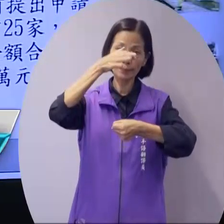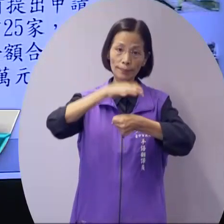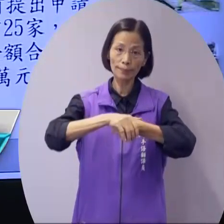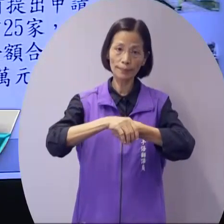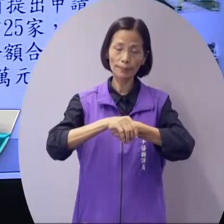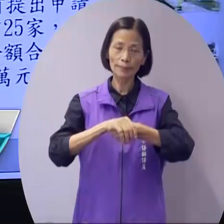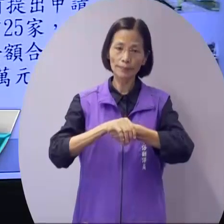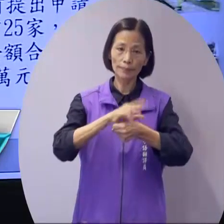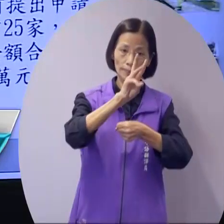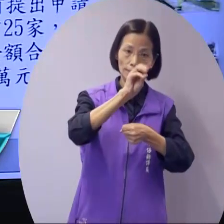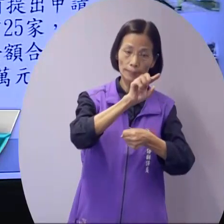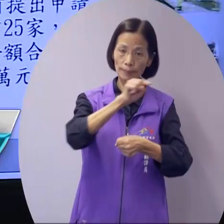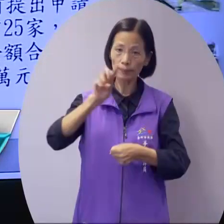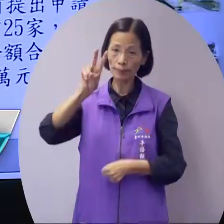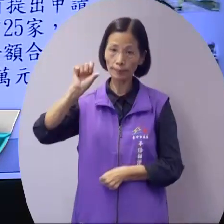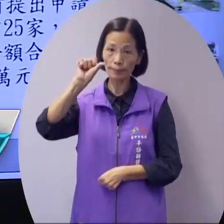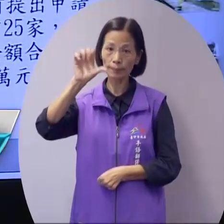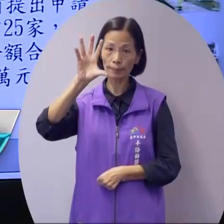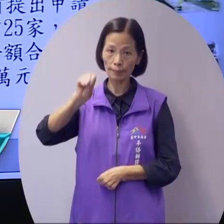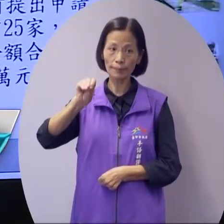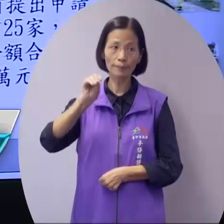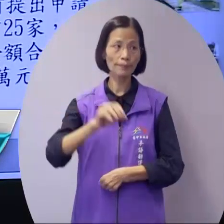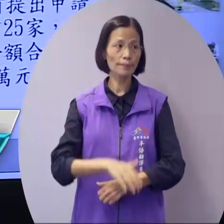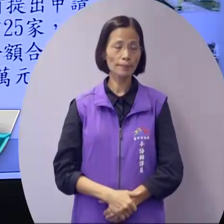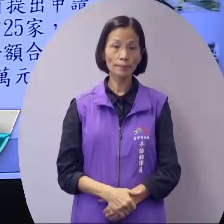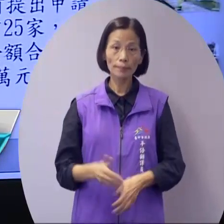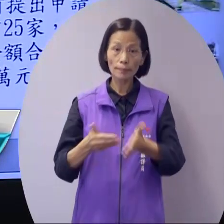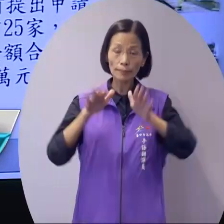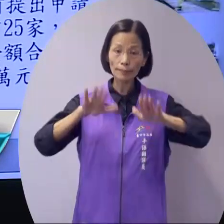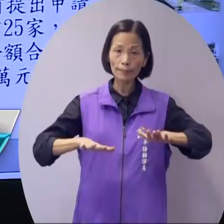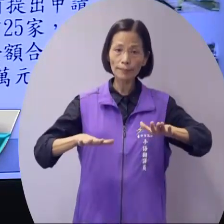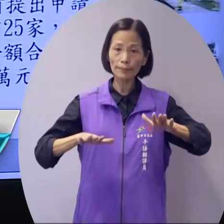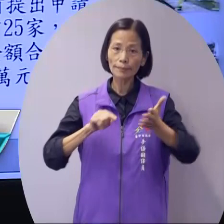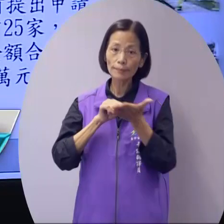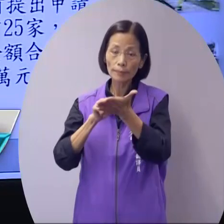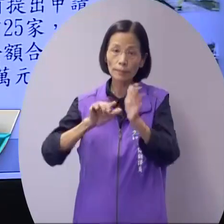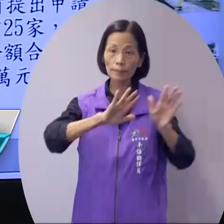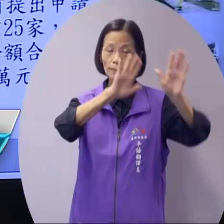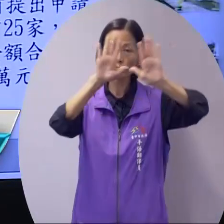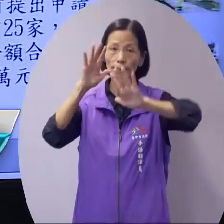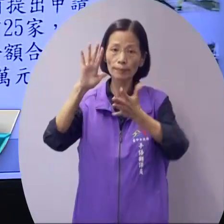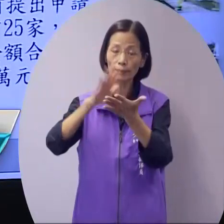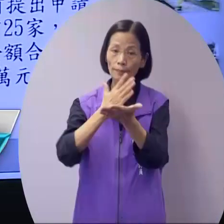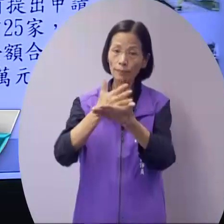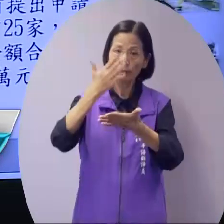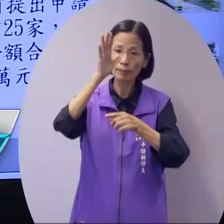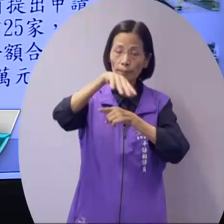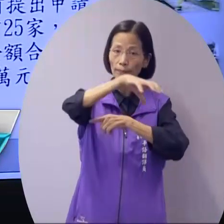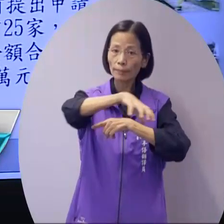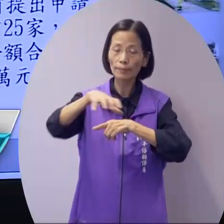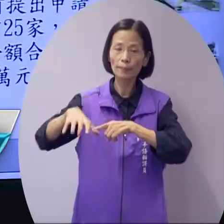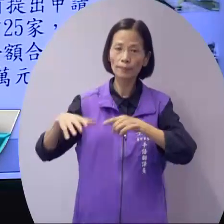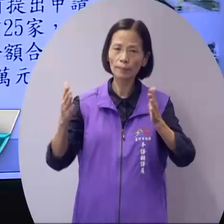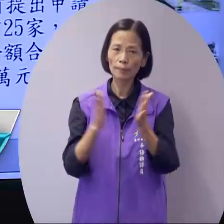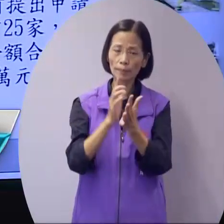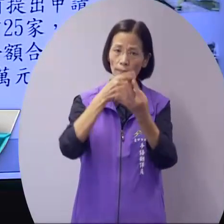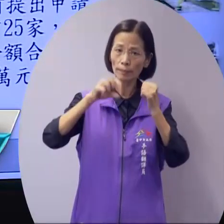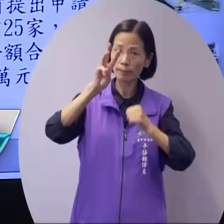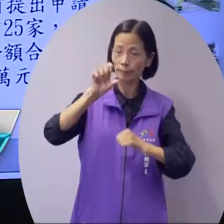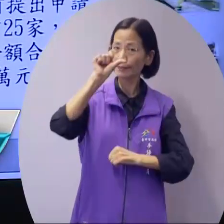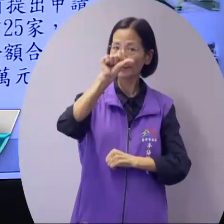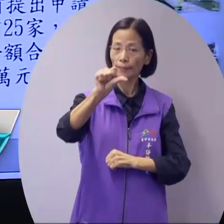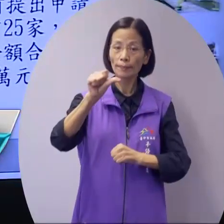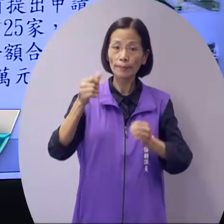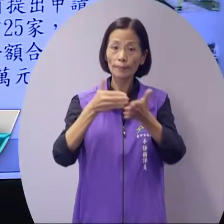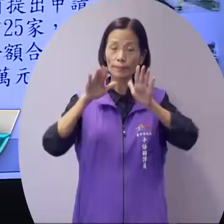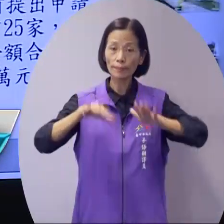从30,000元到250,000元。那目前的办理情形，本市交易农场有申请资格一共有31家，